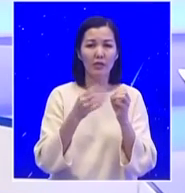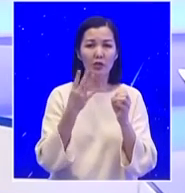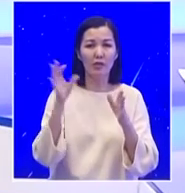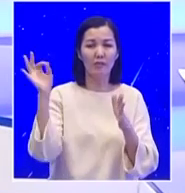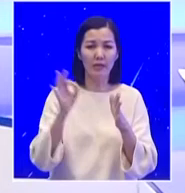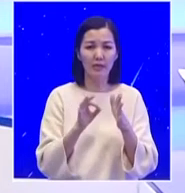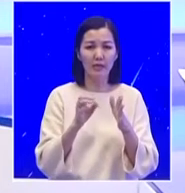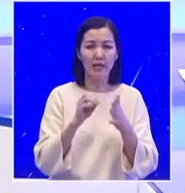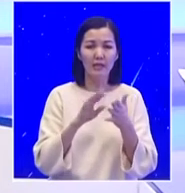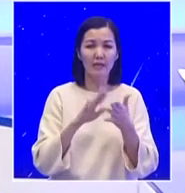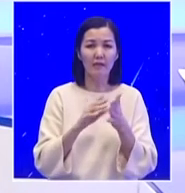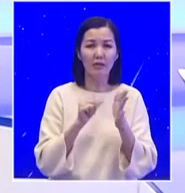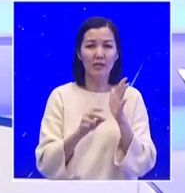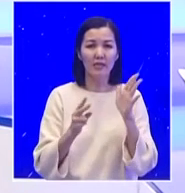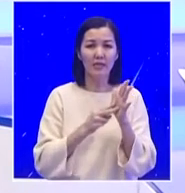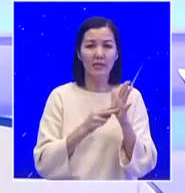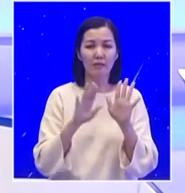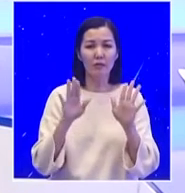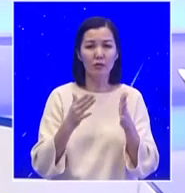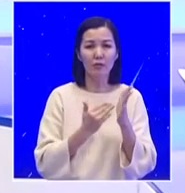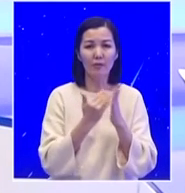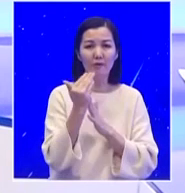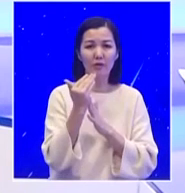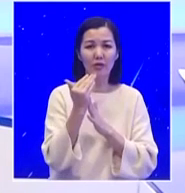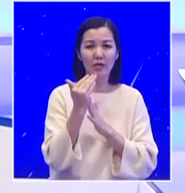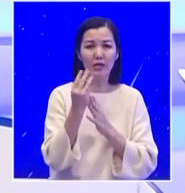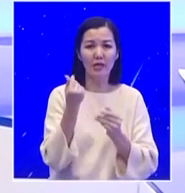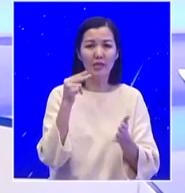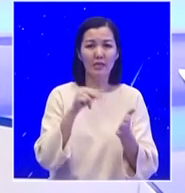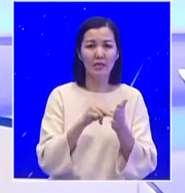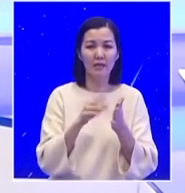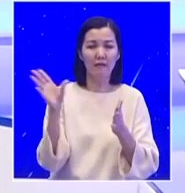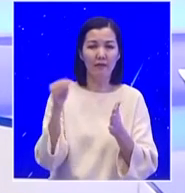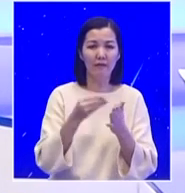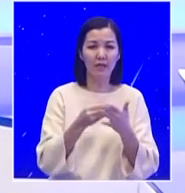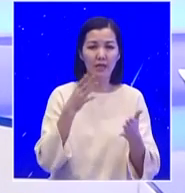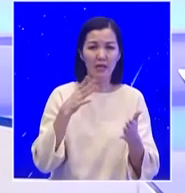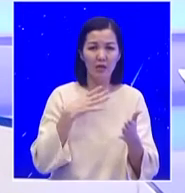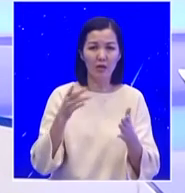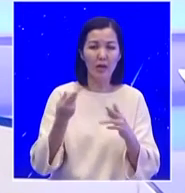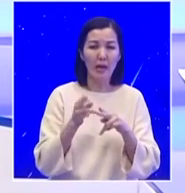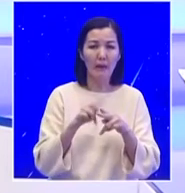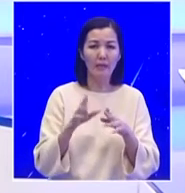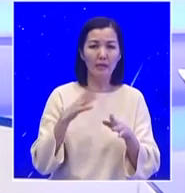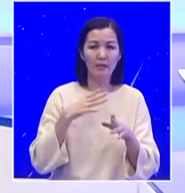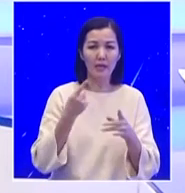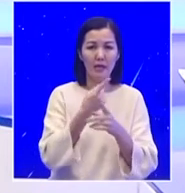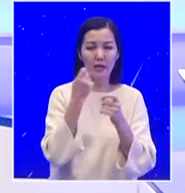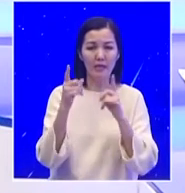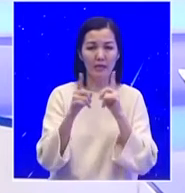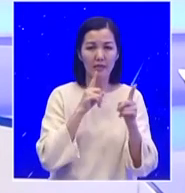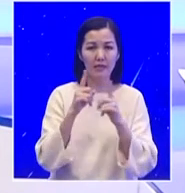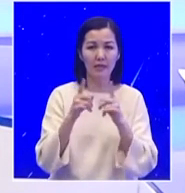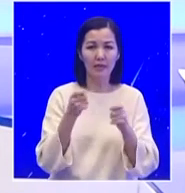10,4%. Зафиксировано 67 случаев превышения пороговых цен во всех регионах. Об этом стало известно в ходе